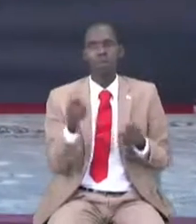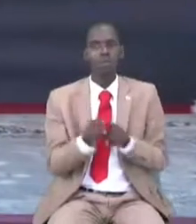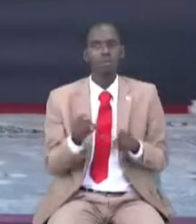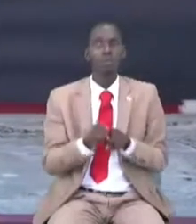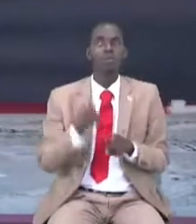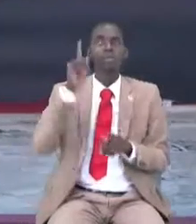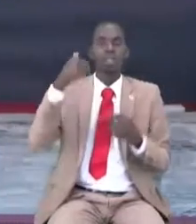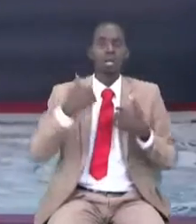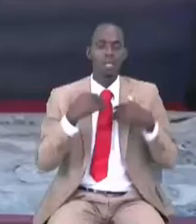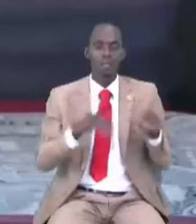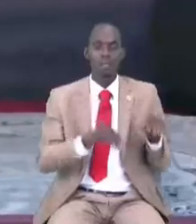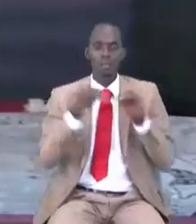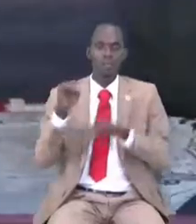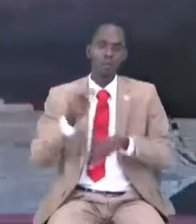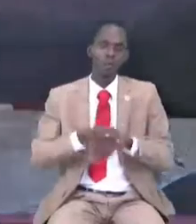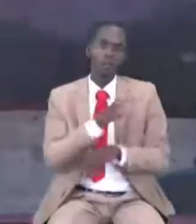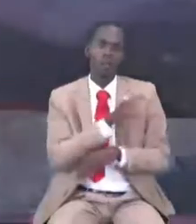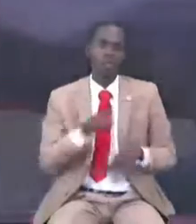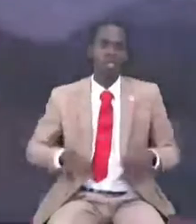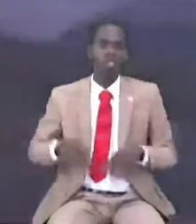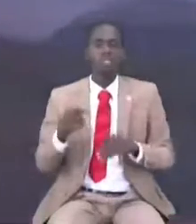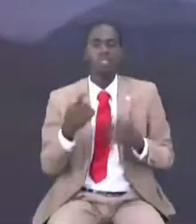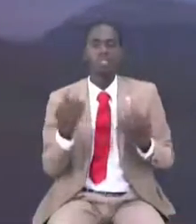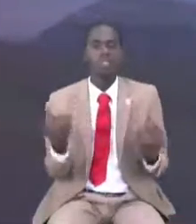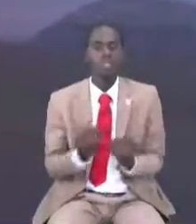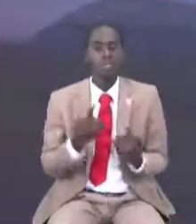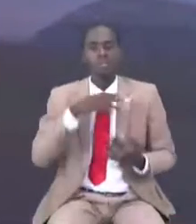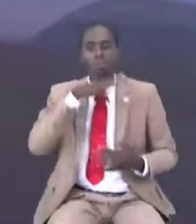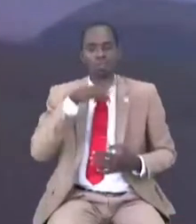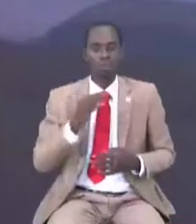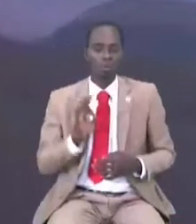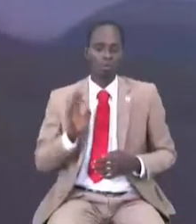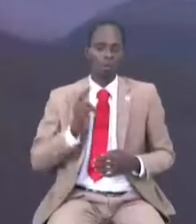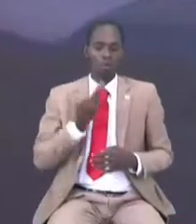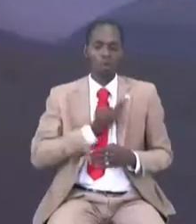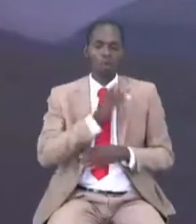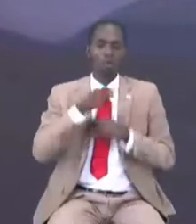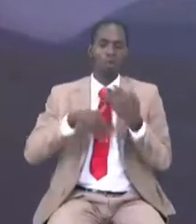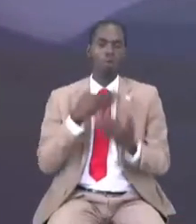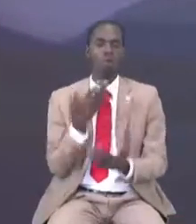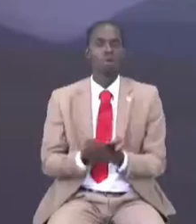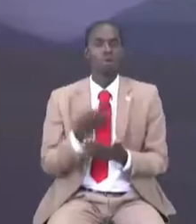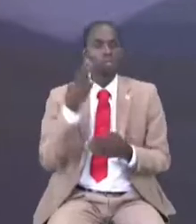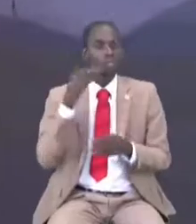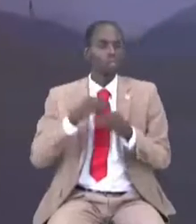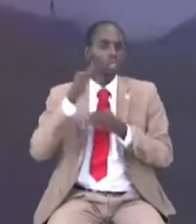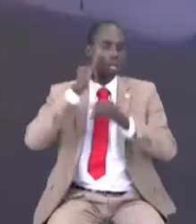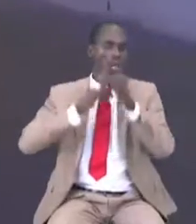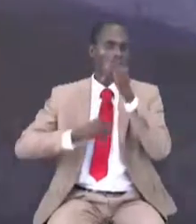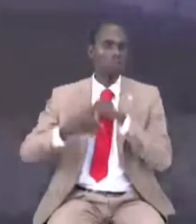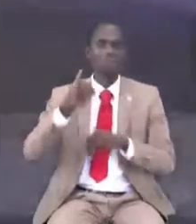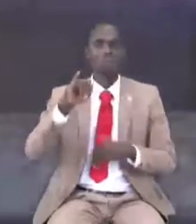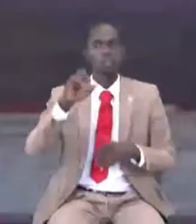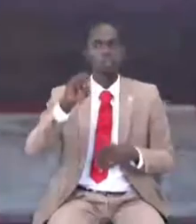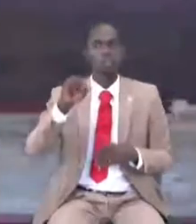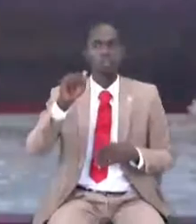tous. C'est pourquoi c'est dit en Ésaïe 55, verset 6. Cherchez l'Éternel